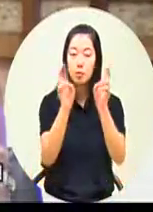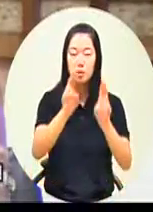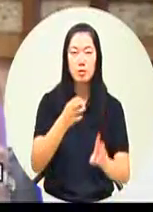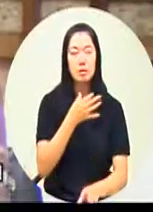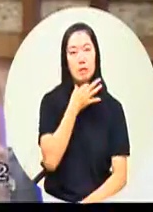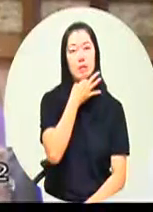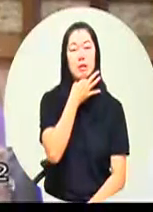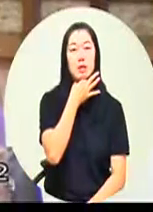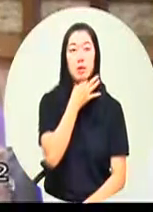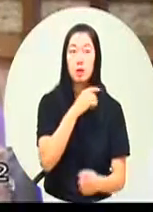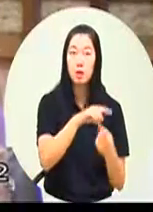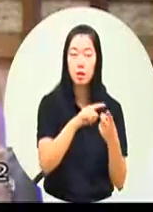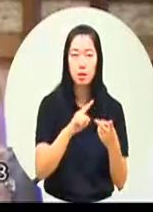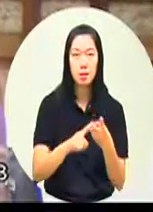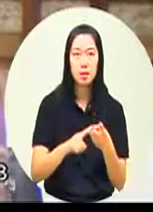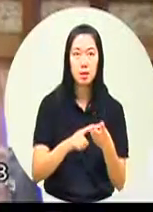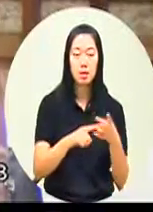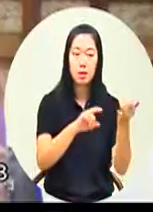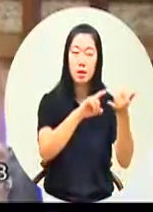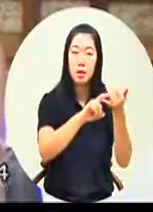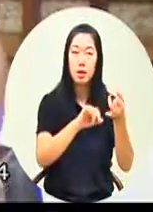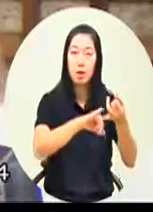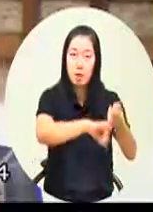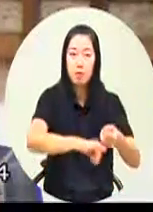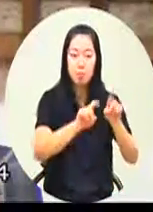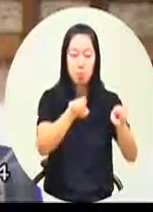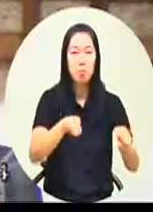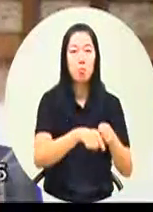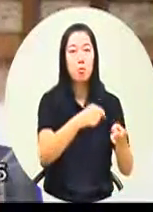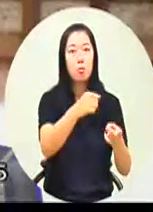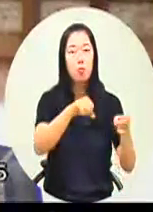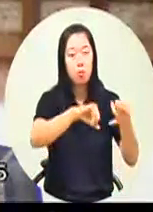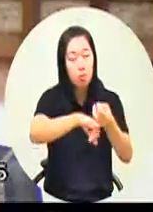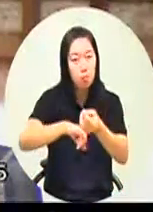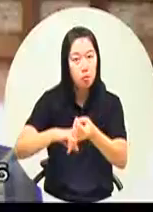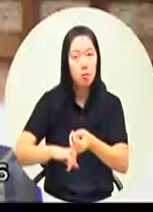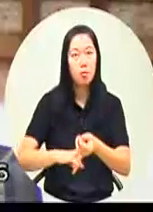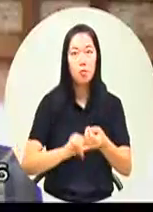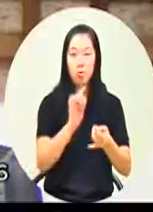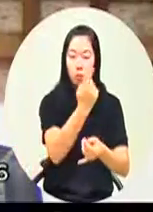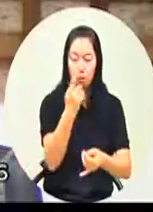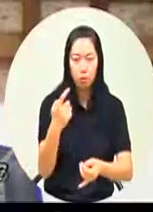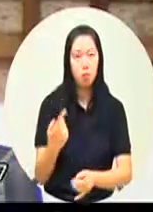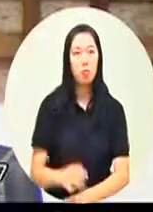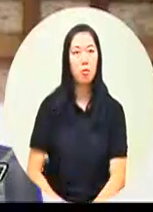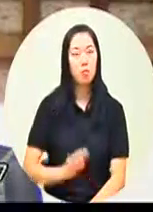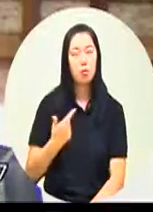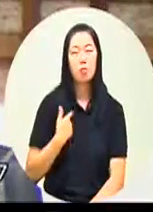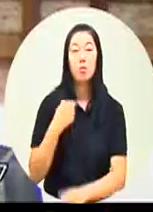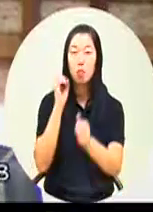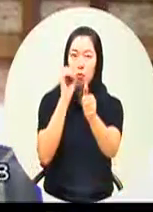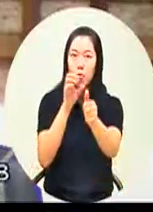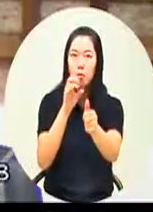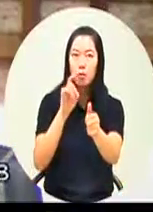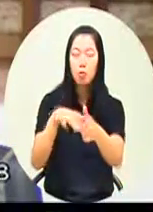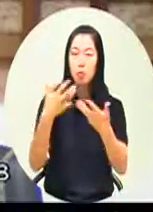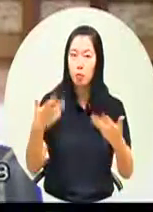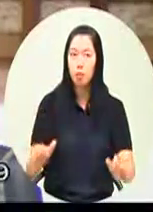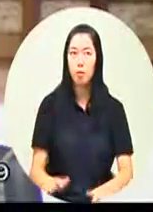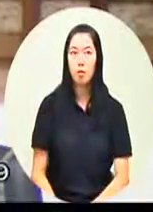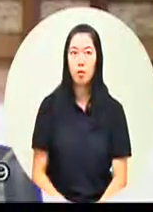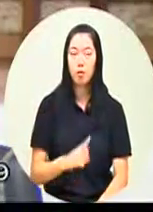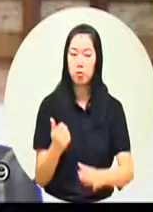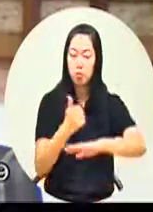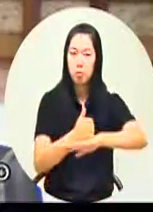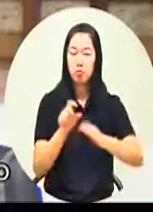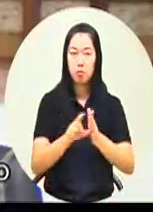素或者是订单的因素等等，但是很遗憾的，本席也反映了好几次，当然在局长的任内我